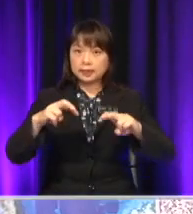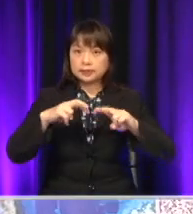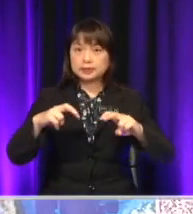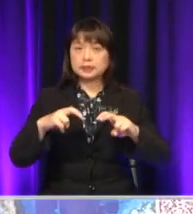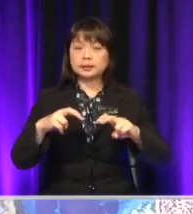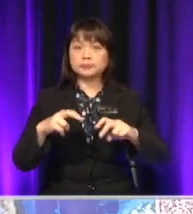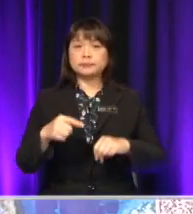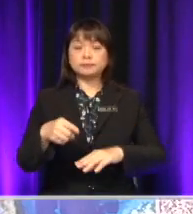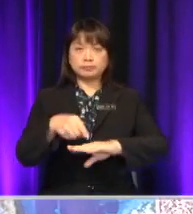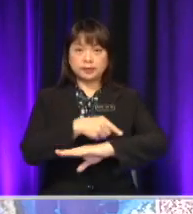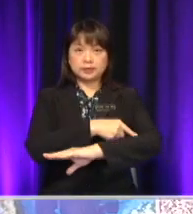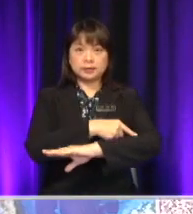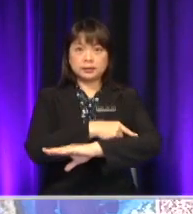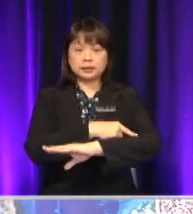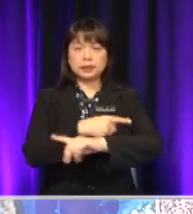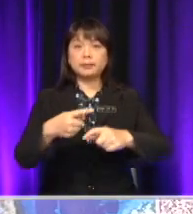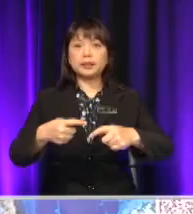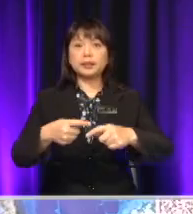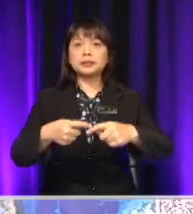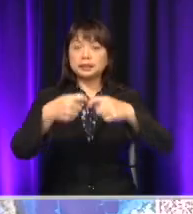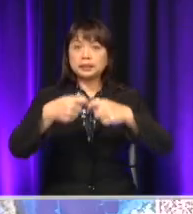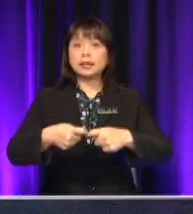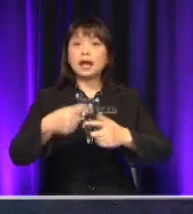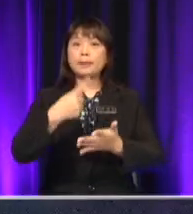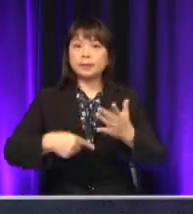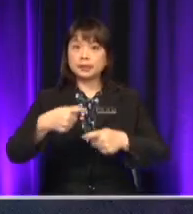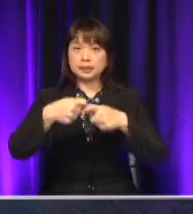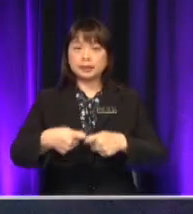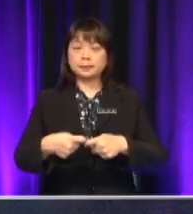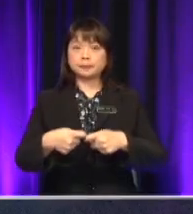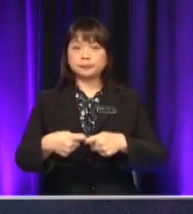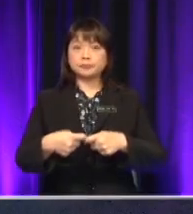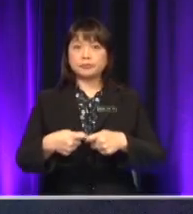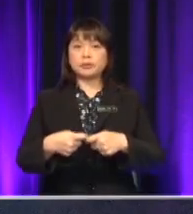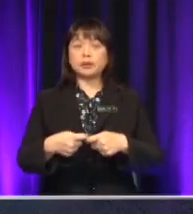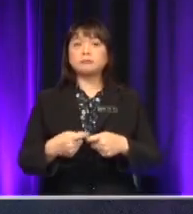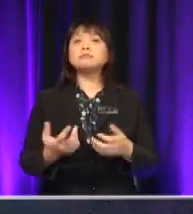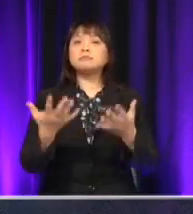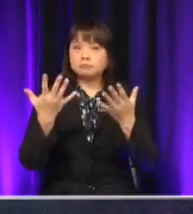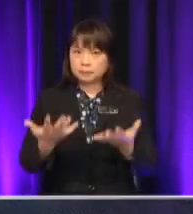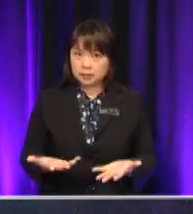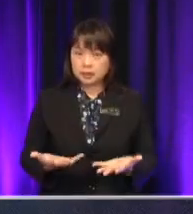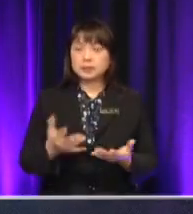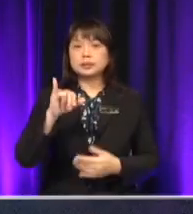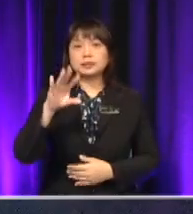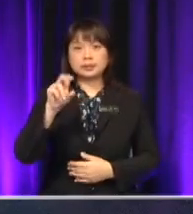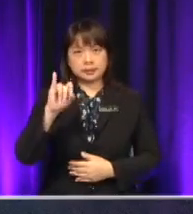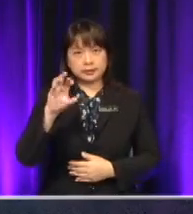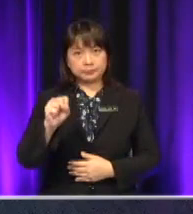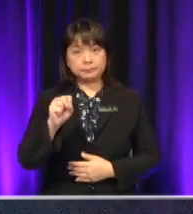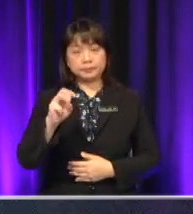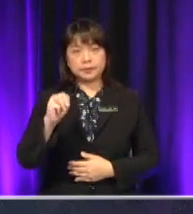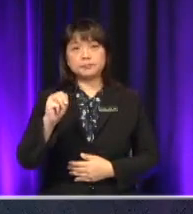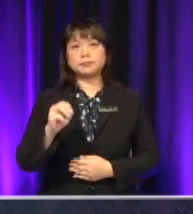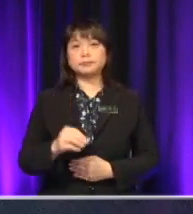Kemudian dimanipulasi dimalarkan apa dia? Contoh kat sini. Dimalarkan ialah berat bandul. Jisim. Kita panggil jisim. Okey, jisim.